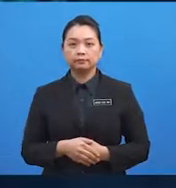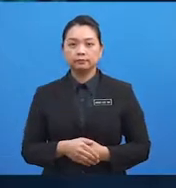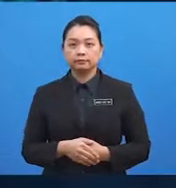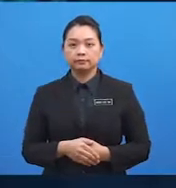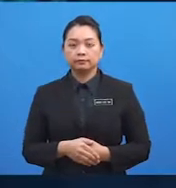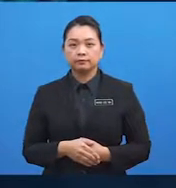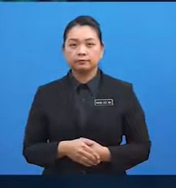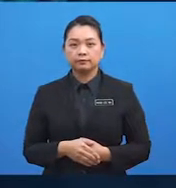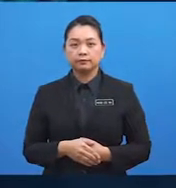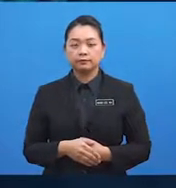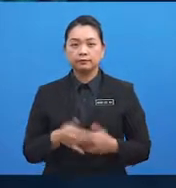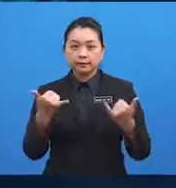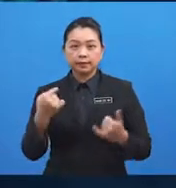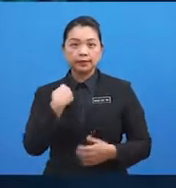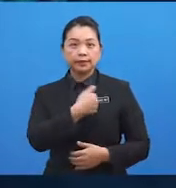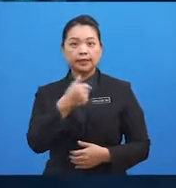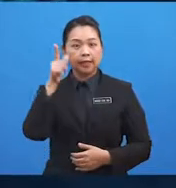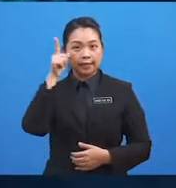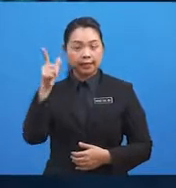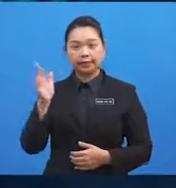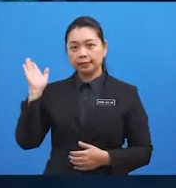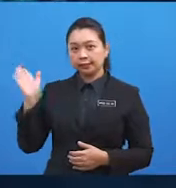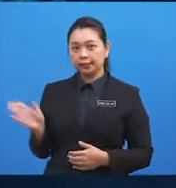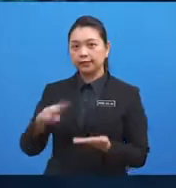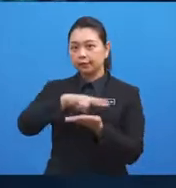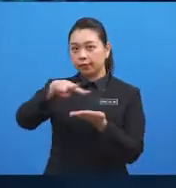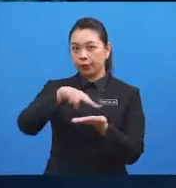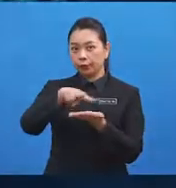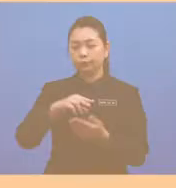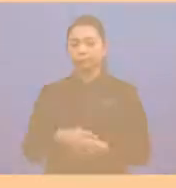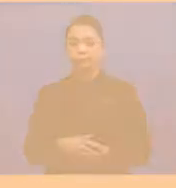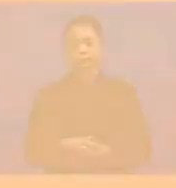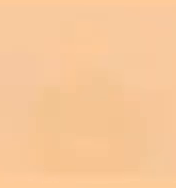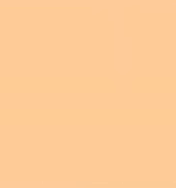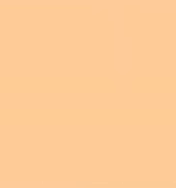Murid-murid, mari kita lihat klip video ini dahulu.